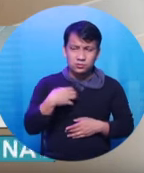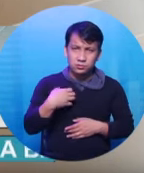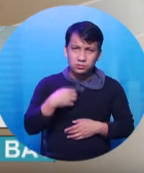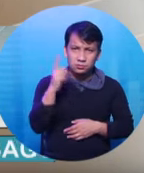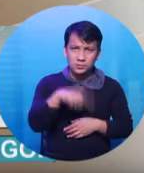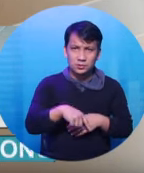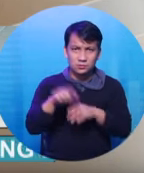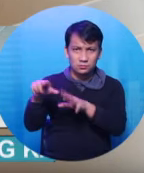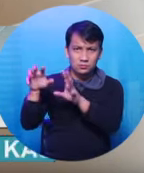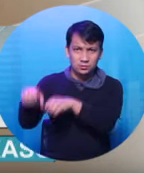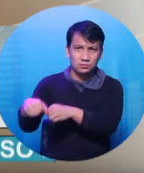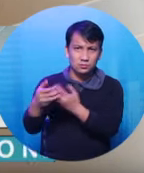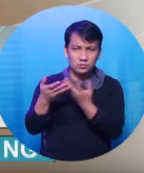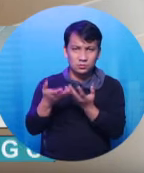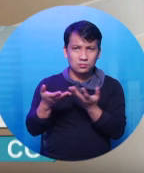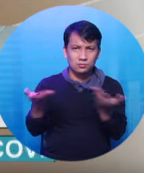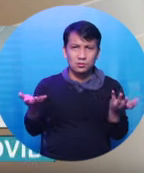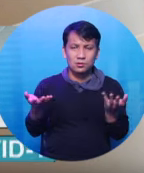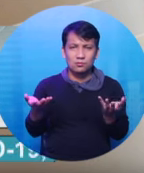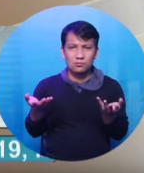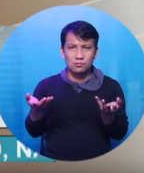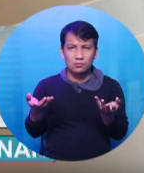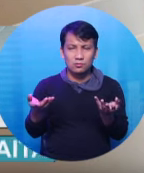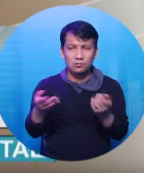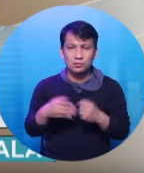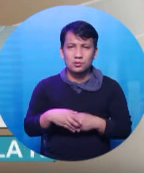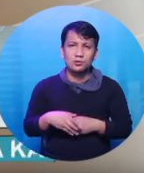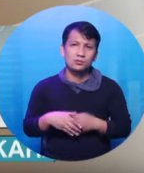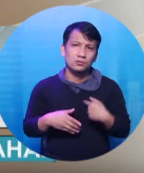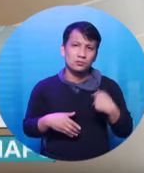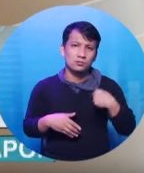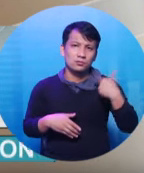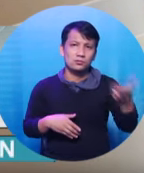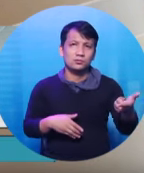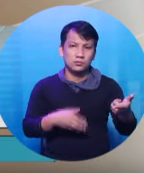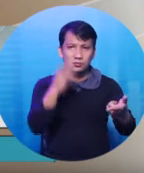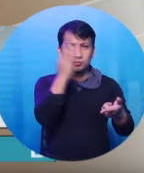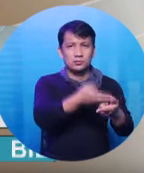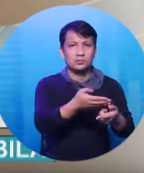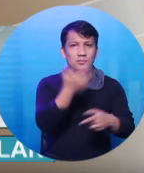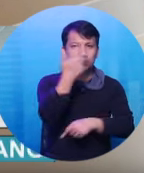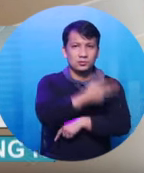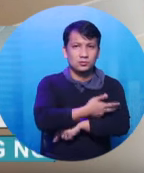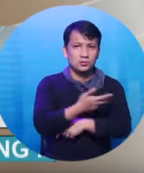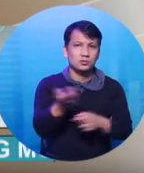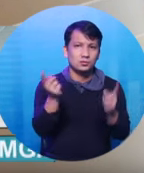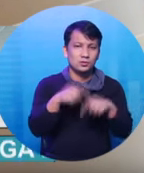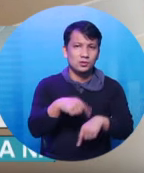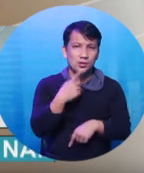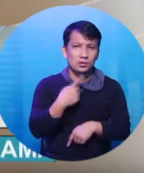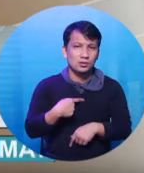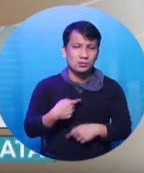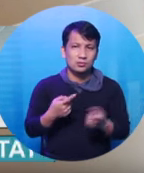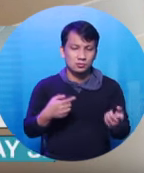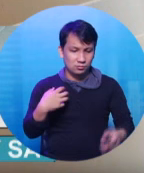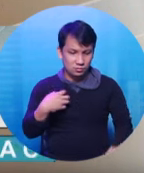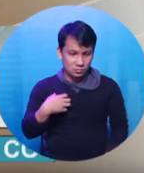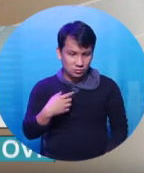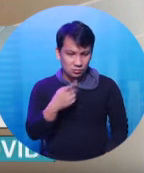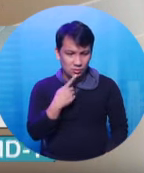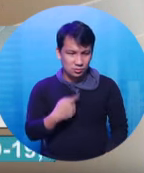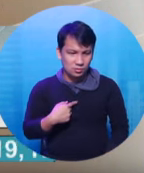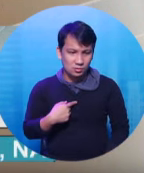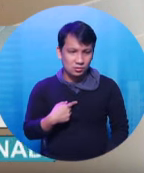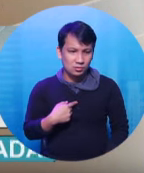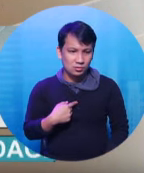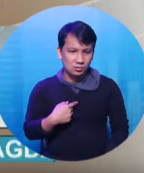sa police para damputin siya. Nagpunta po ako sa police kaso, tatlong araw na po nangyari. Tapos ang sabi ng police sa akin, binate